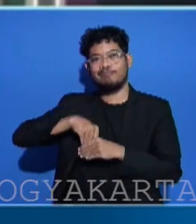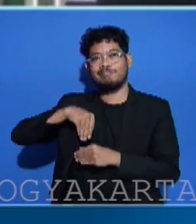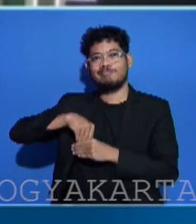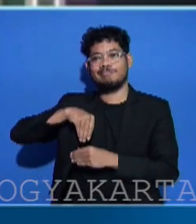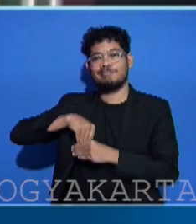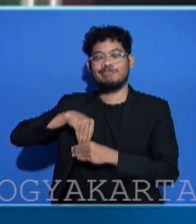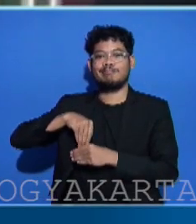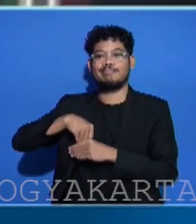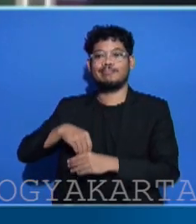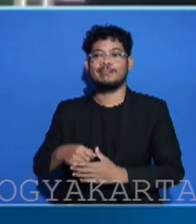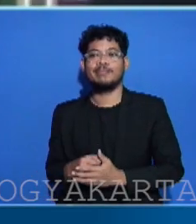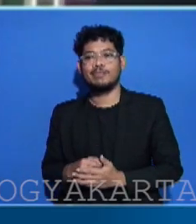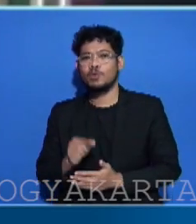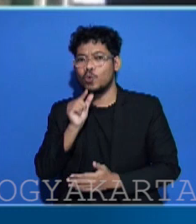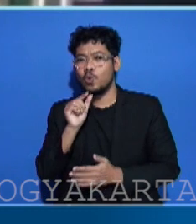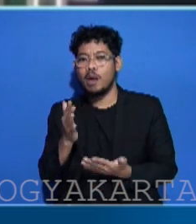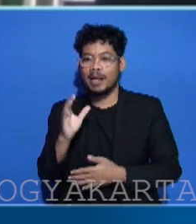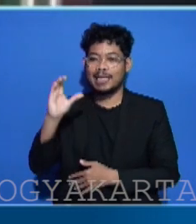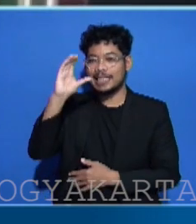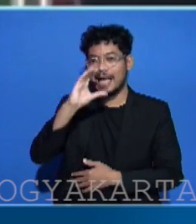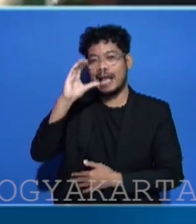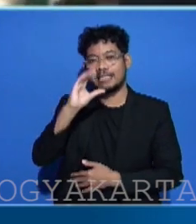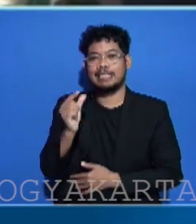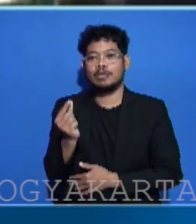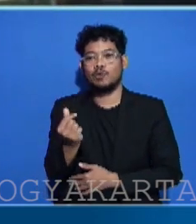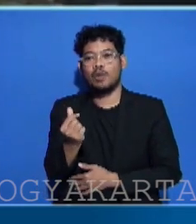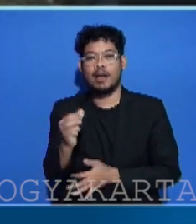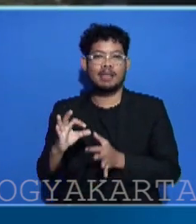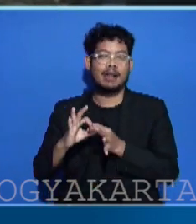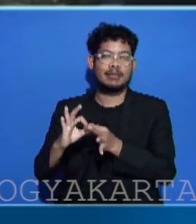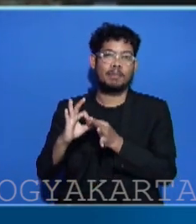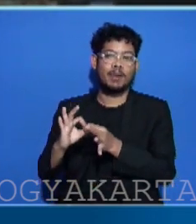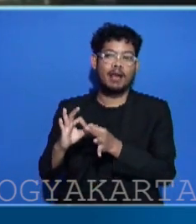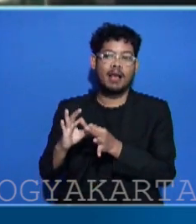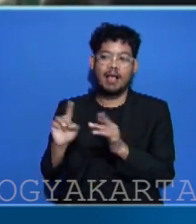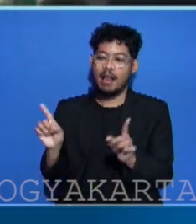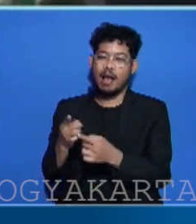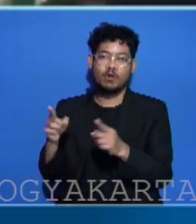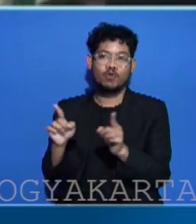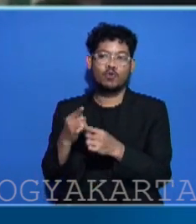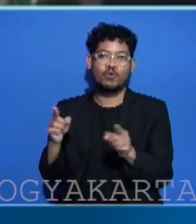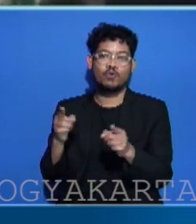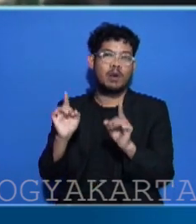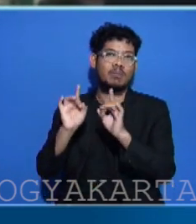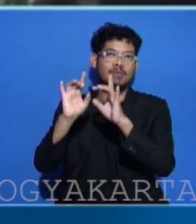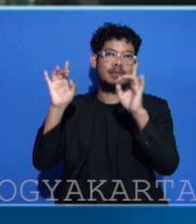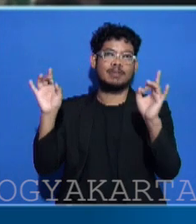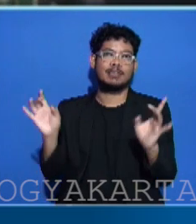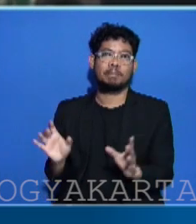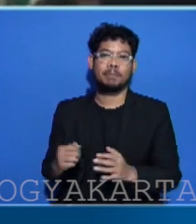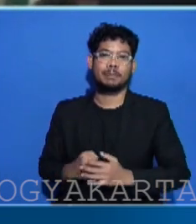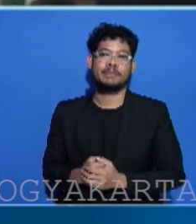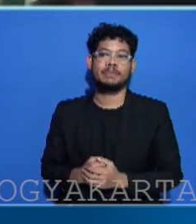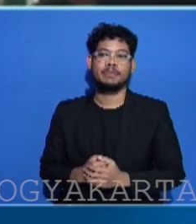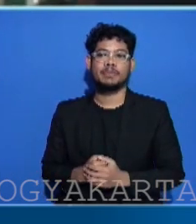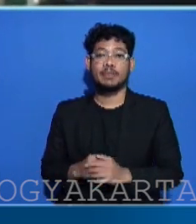sini dalam rangka sebenarnya cari dana gitu, tapi kerja sama-sama beberapa. Jadi lagu-lagu kami yang biasa kami bawakan tuh macam-macam, mulai dari lagu yang memang